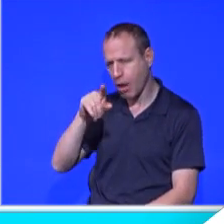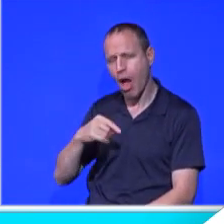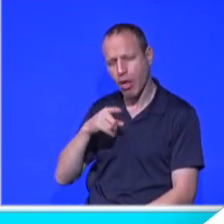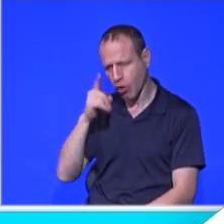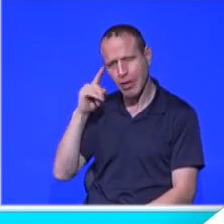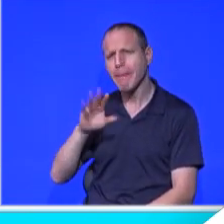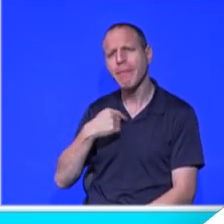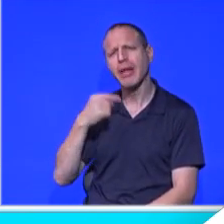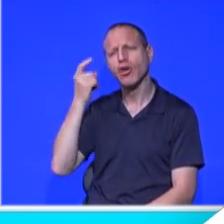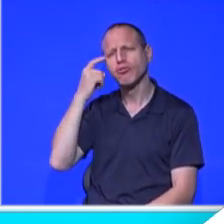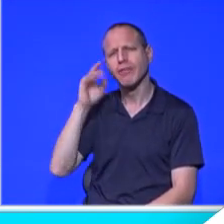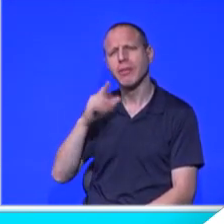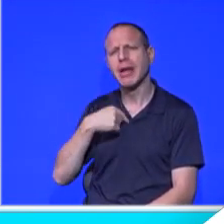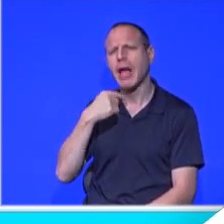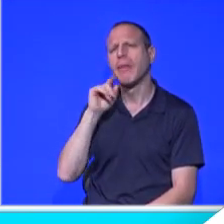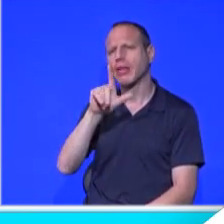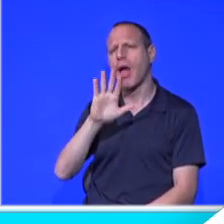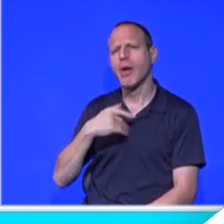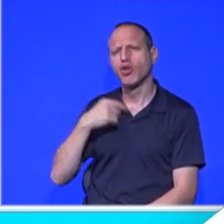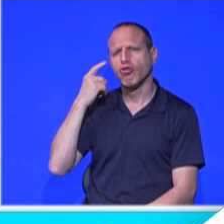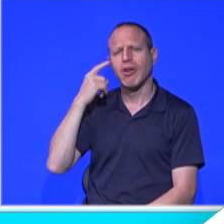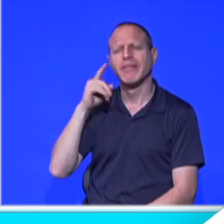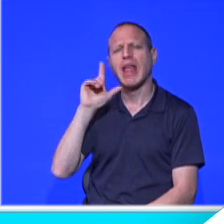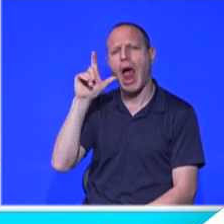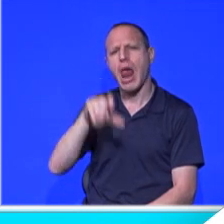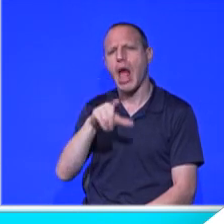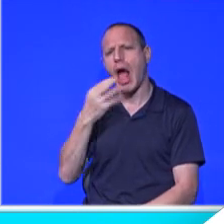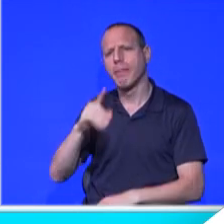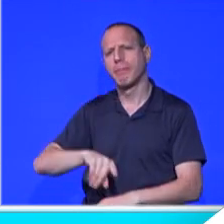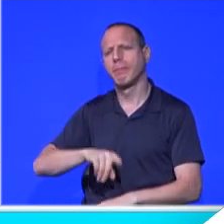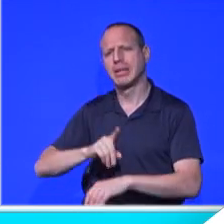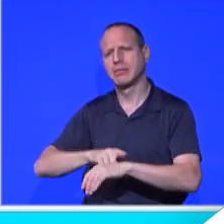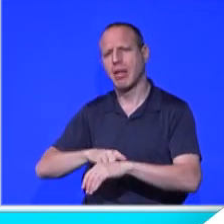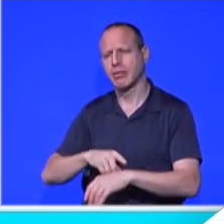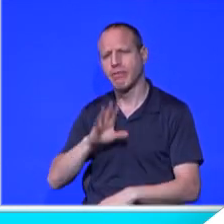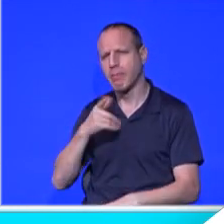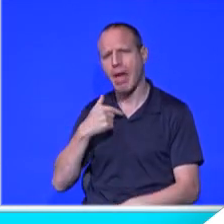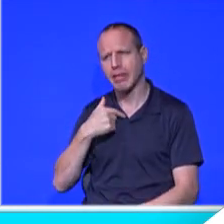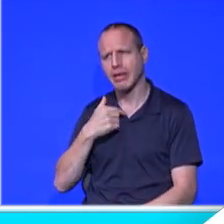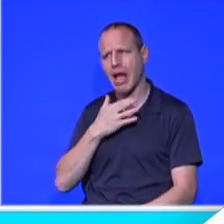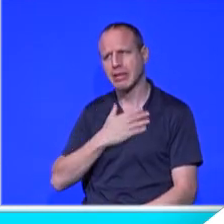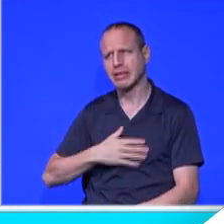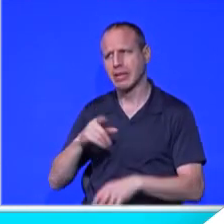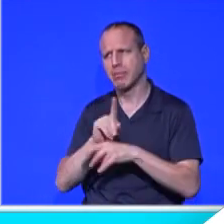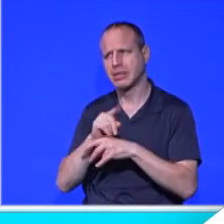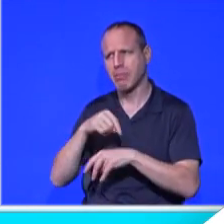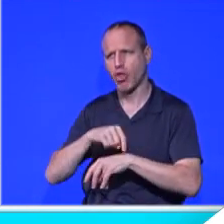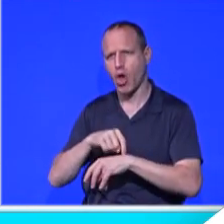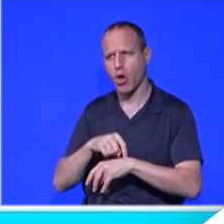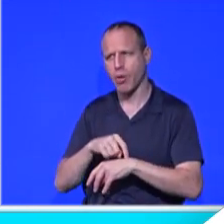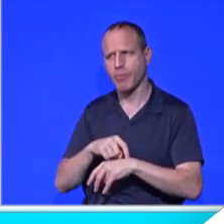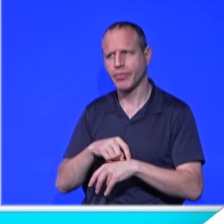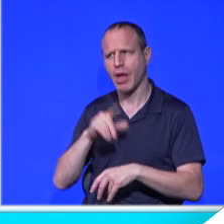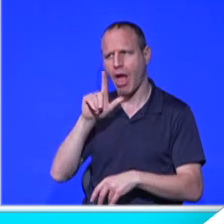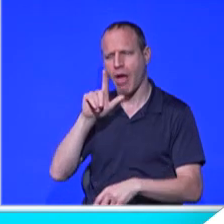ומה אני אמרתי לך ומה אני חושבת עליך כבר מזה הרבה זמן, ומה רציתי בזמנו,